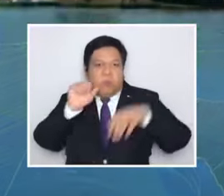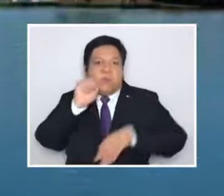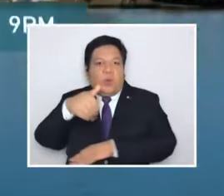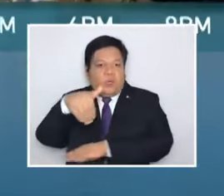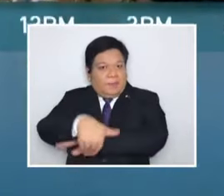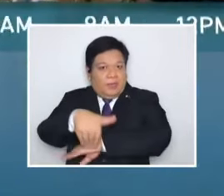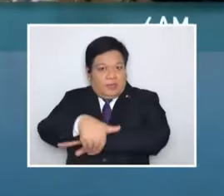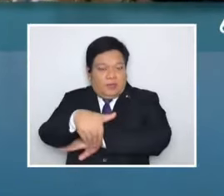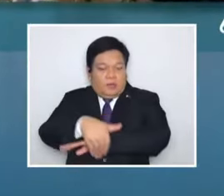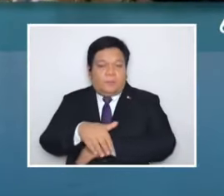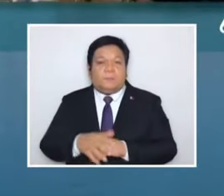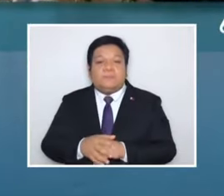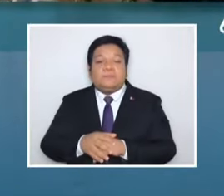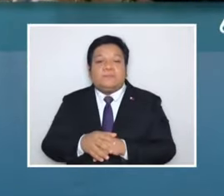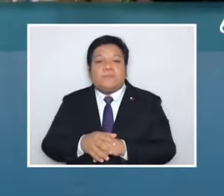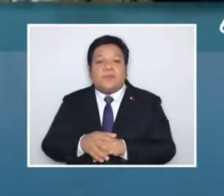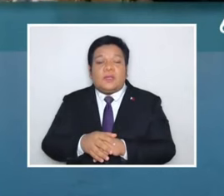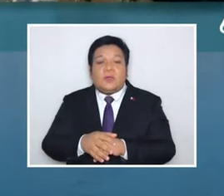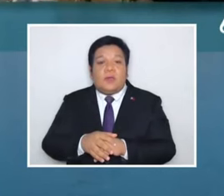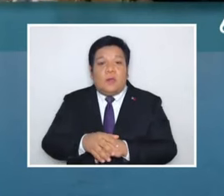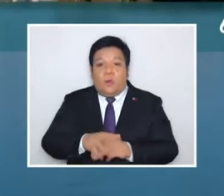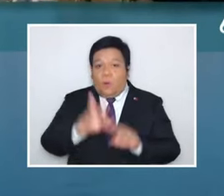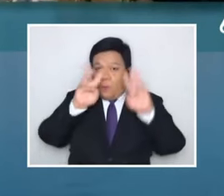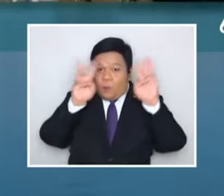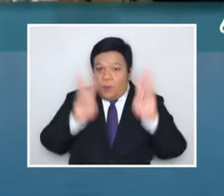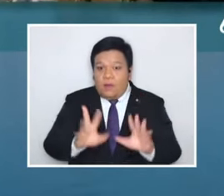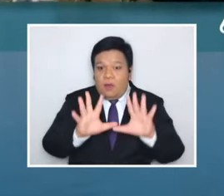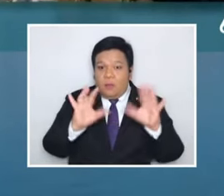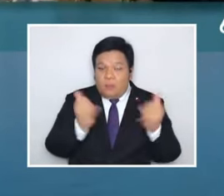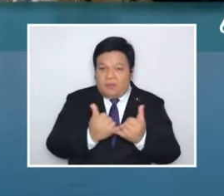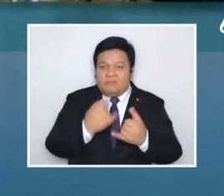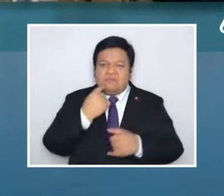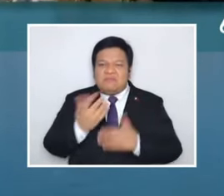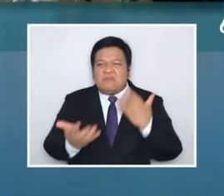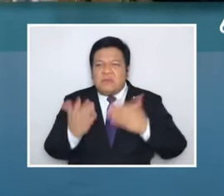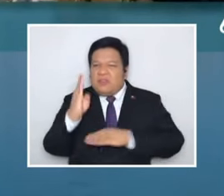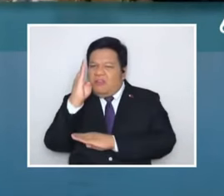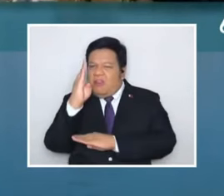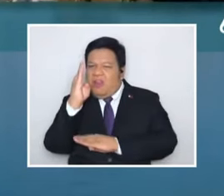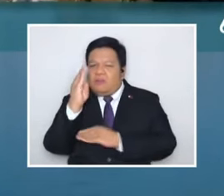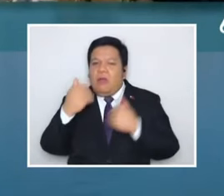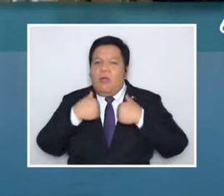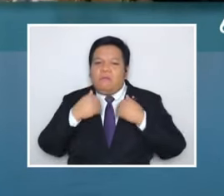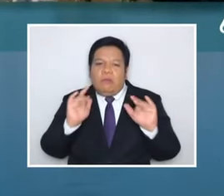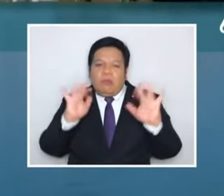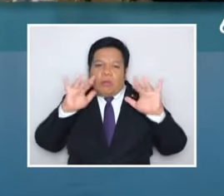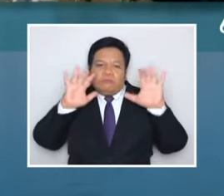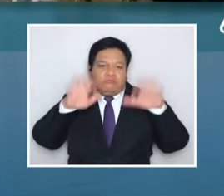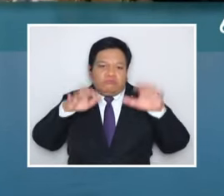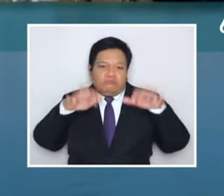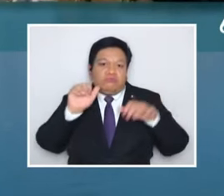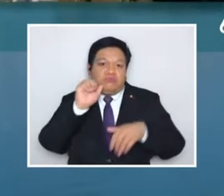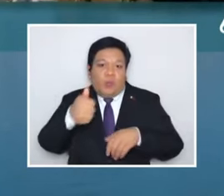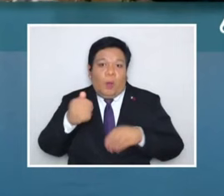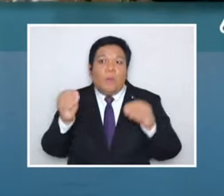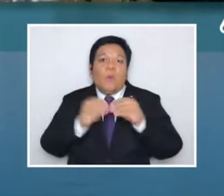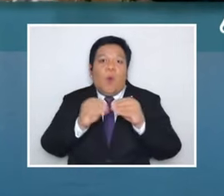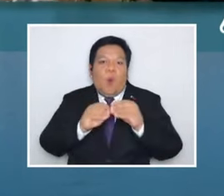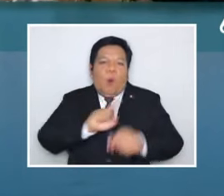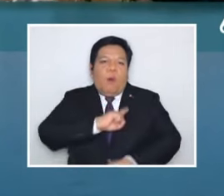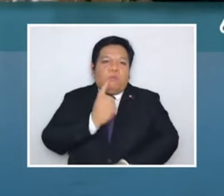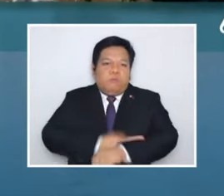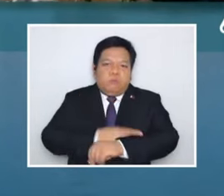ng The Weather Company, sa tanghali pa lang makakaranas na tayo ng katamtaman hanggang sa malakas na ulan sa Metro Manila. Lalakas pang ulan sa hapon hanggang